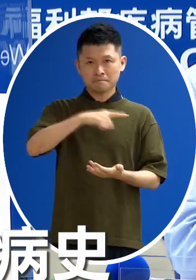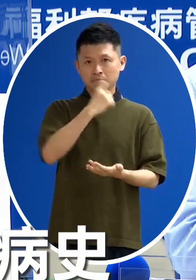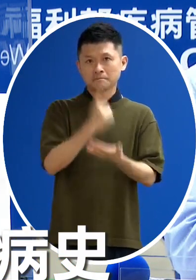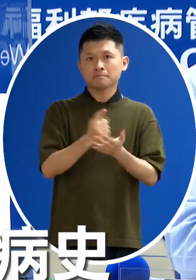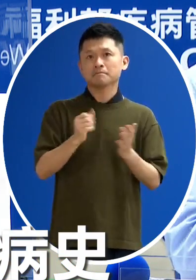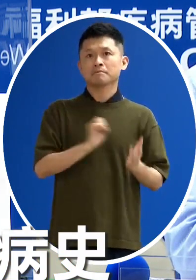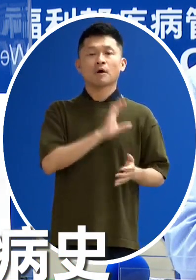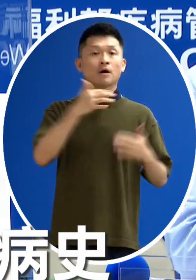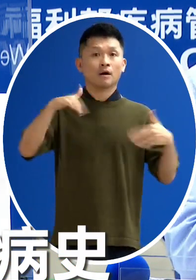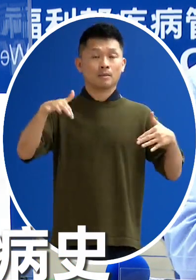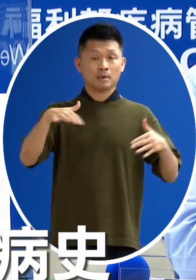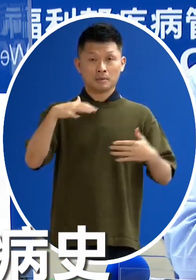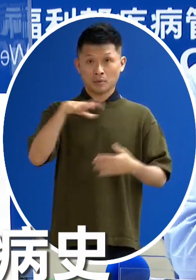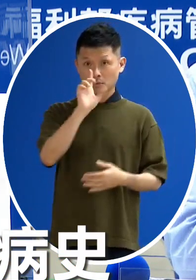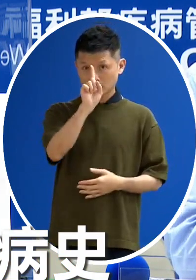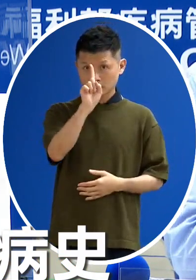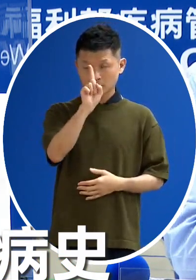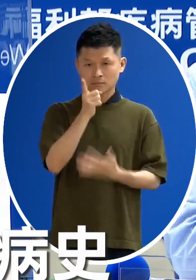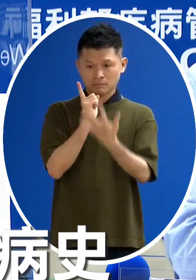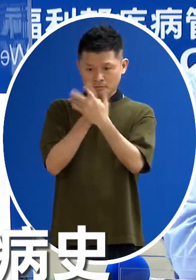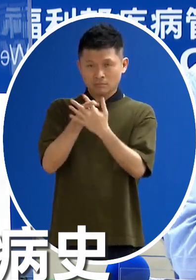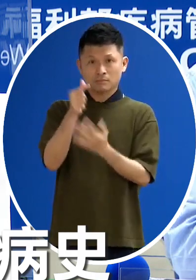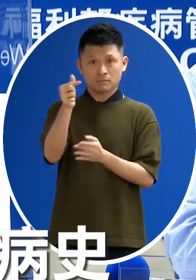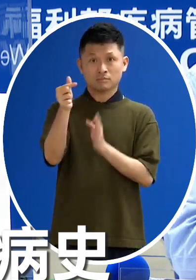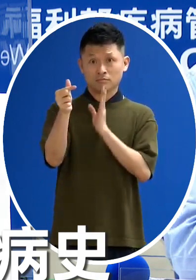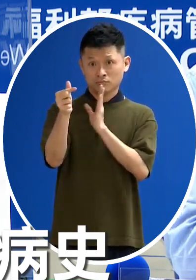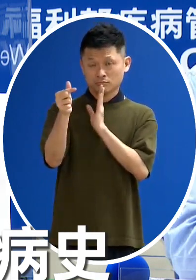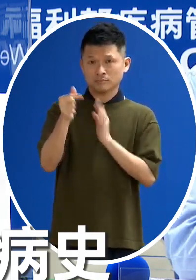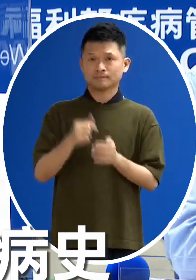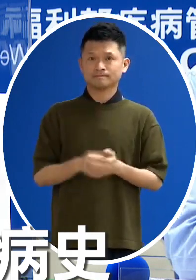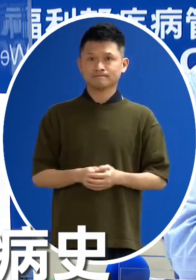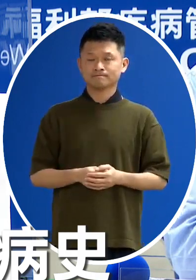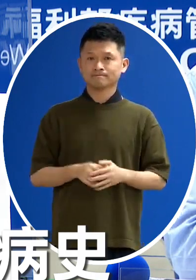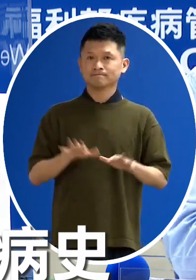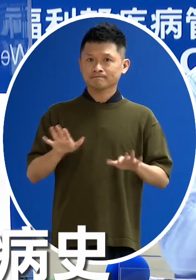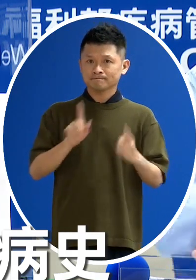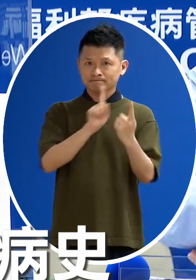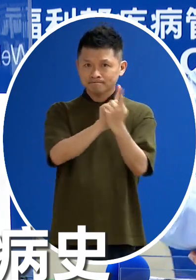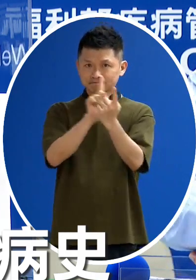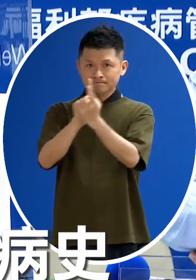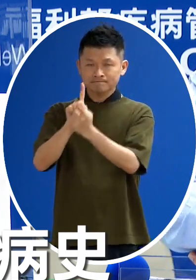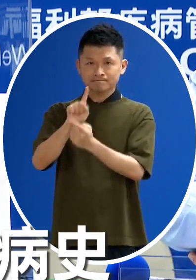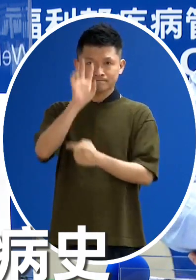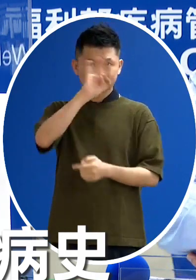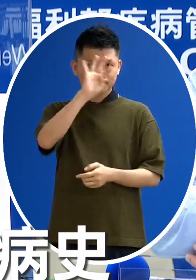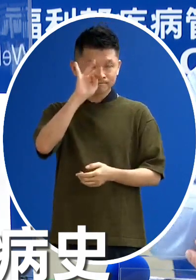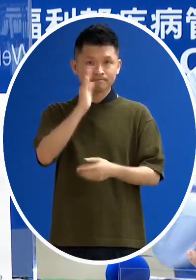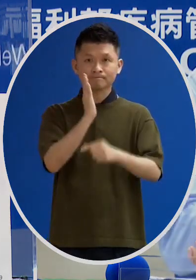前哈有1位。检验是阳性，那在进行相关的疫调。